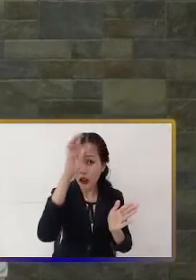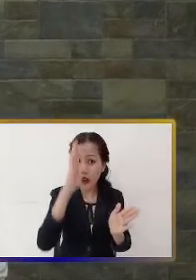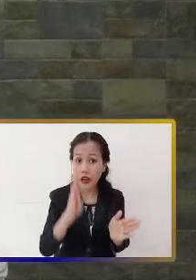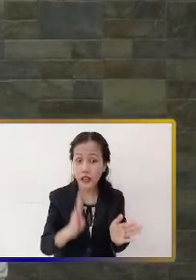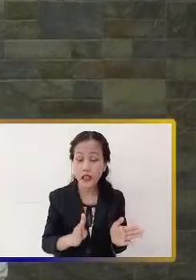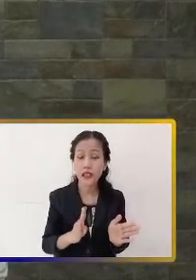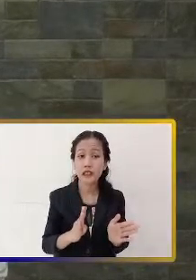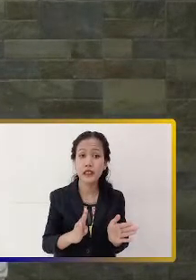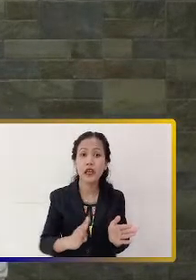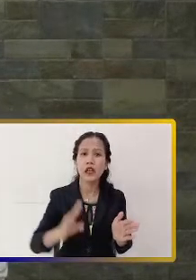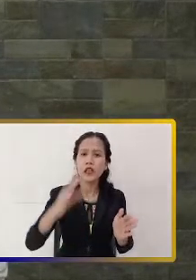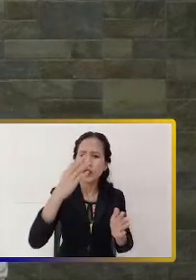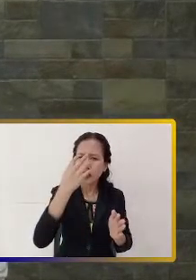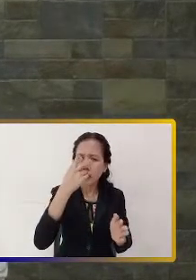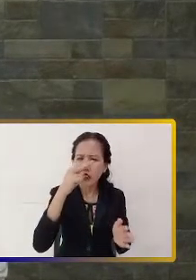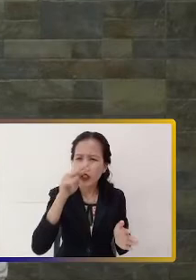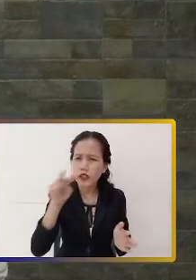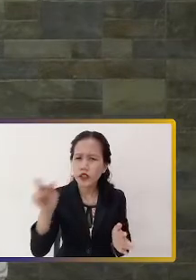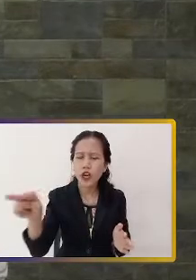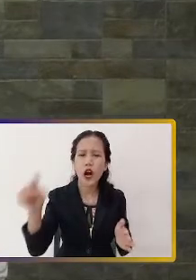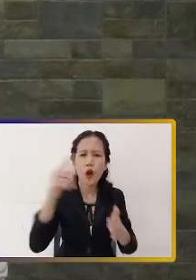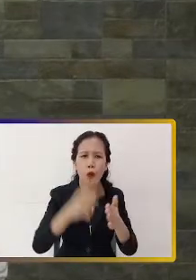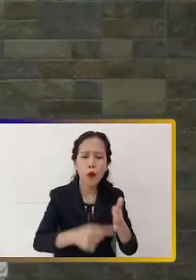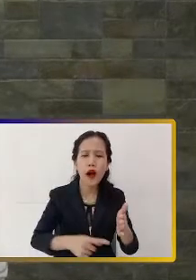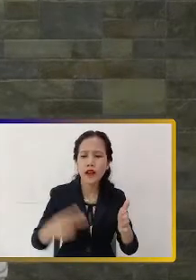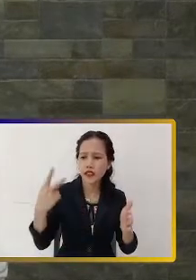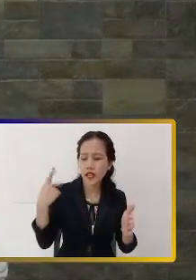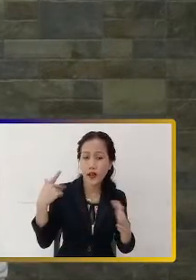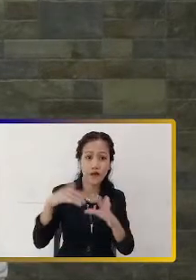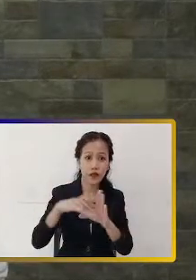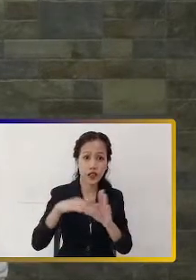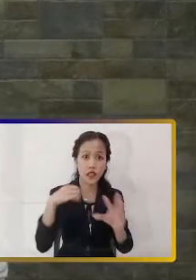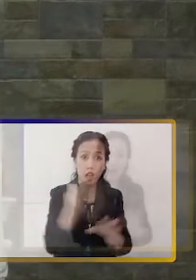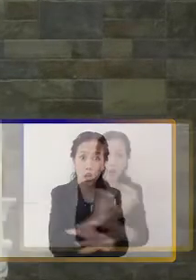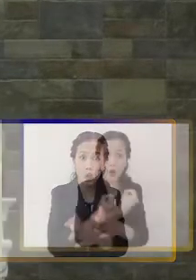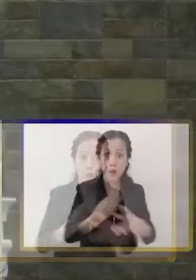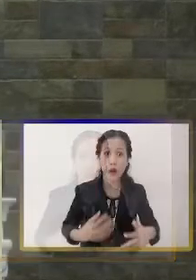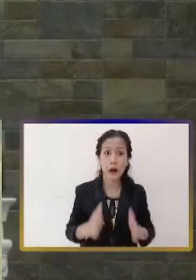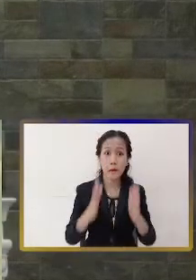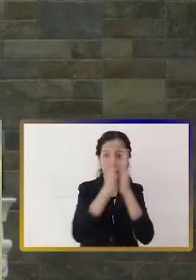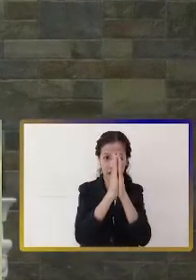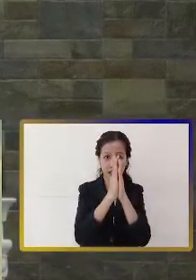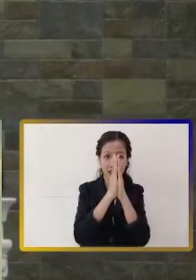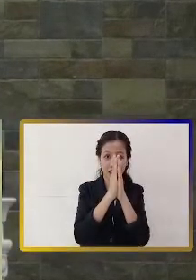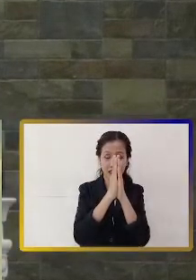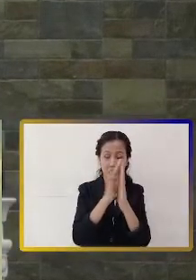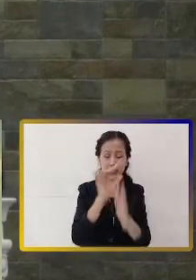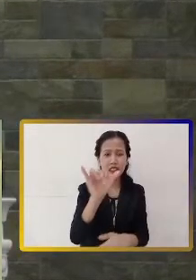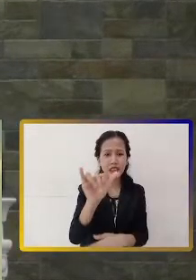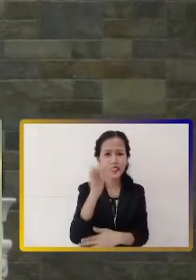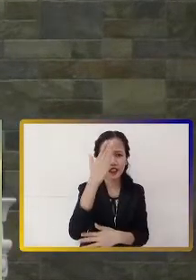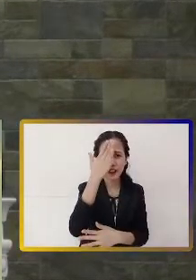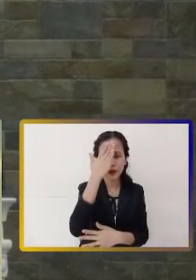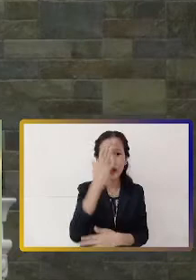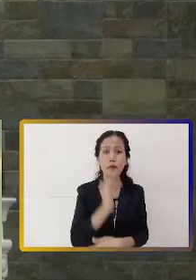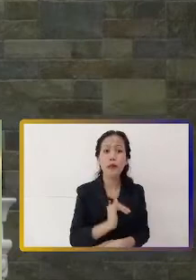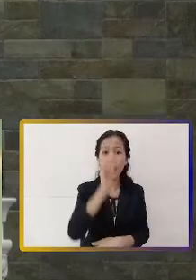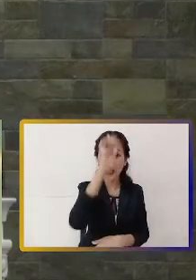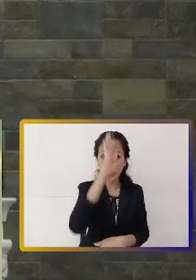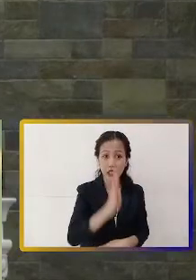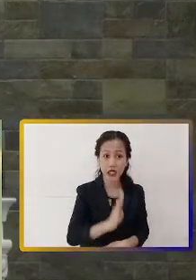tumitingin siya, tinitingnan niya kung ano ang laman ng ating panalangin. Alam ng Panginoon. And